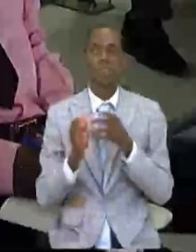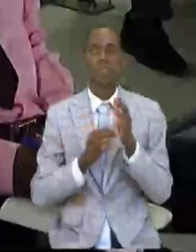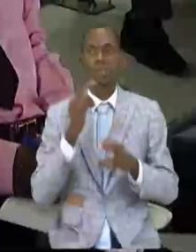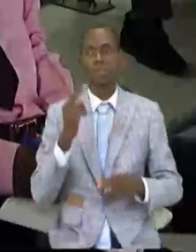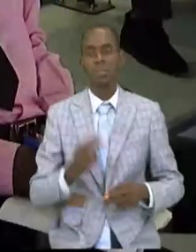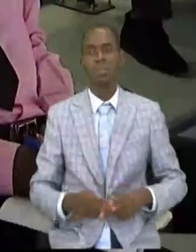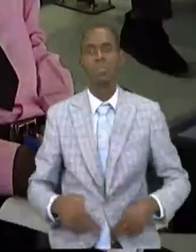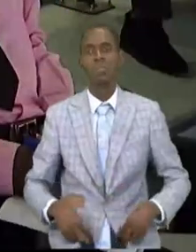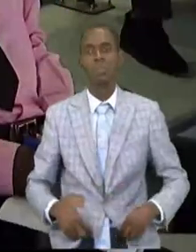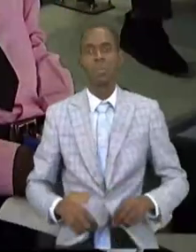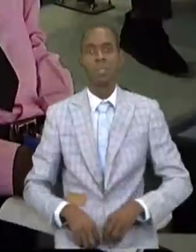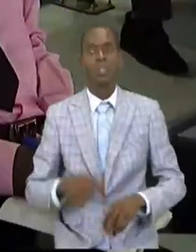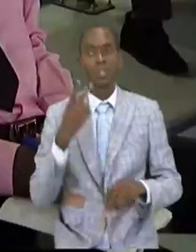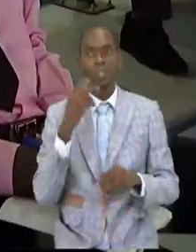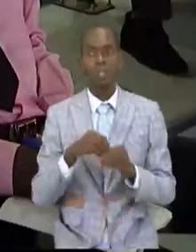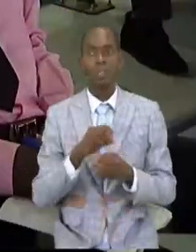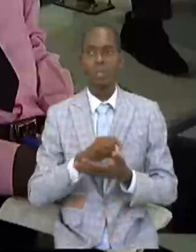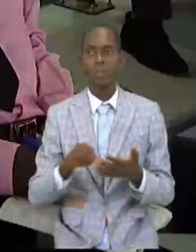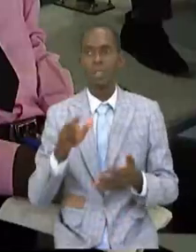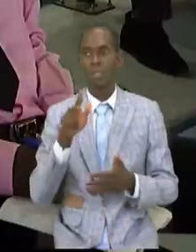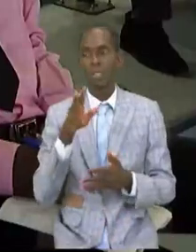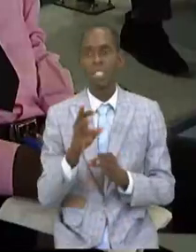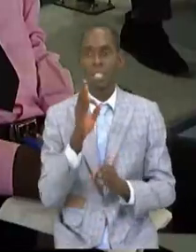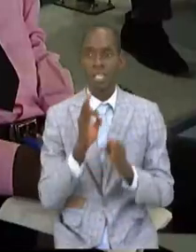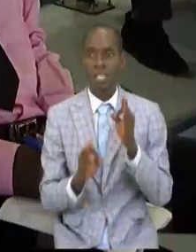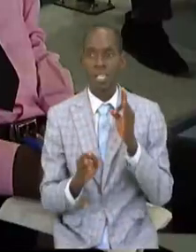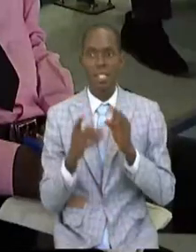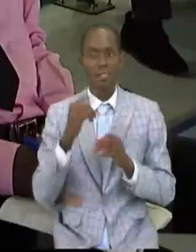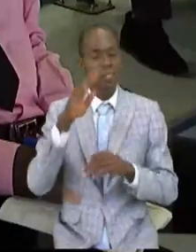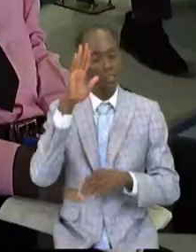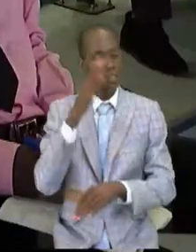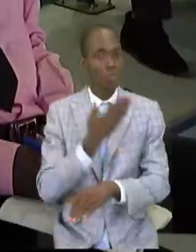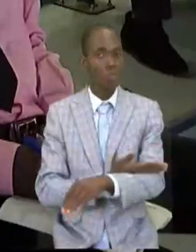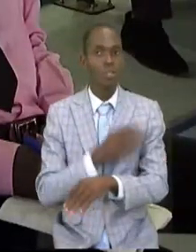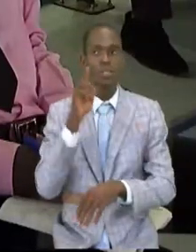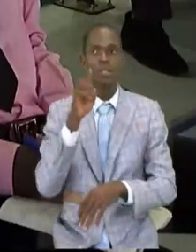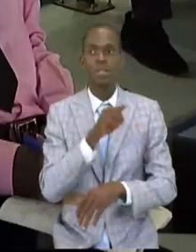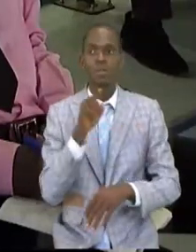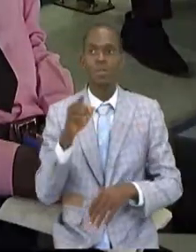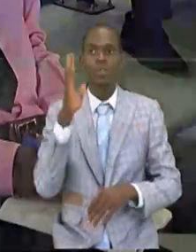affranchi au nom de Jésus-Christ. Le verset 36 dit,